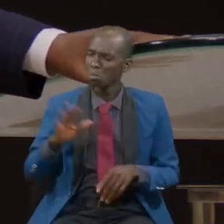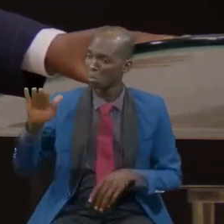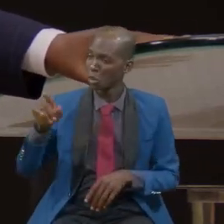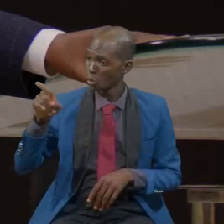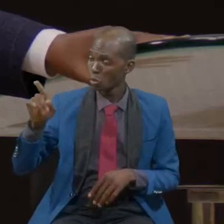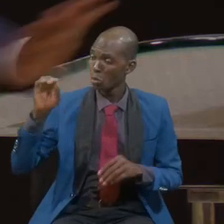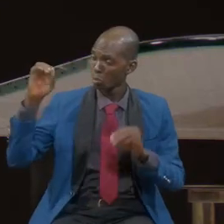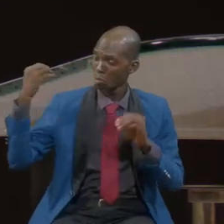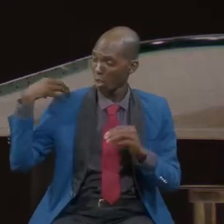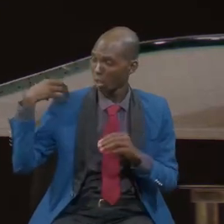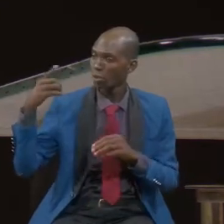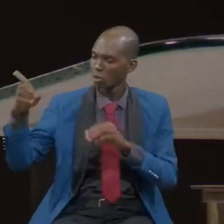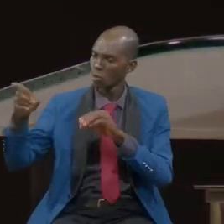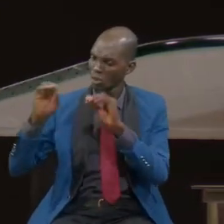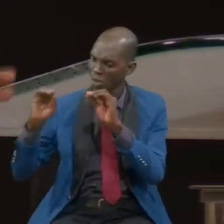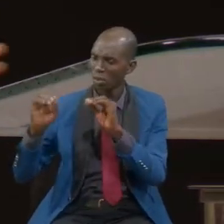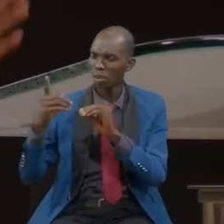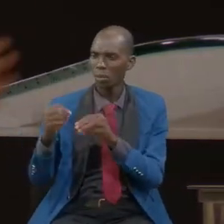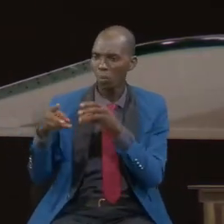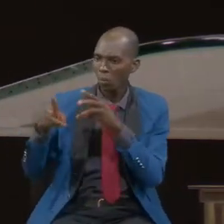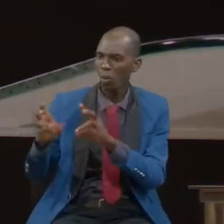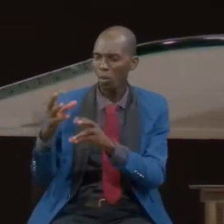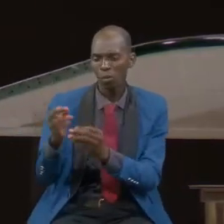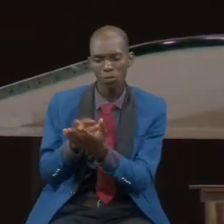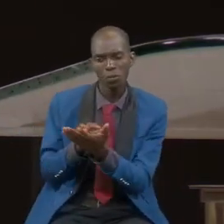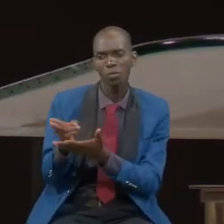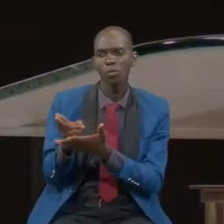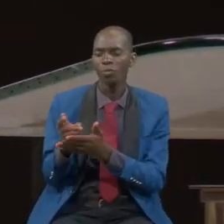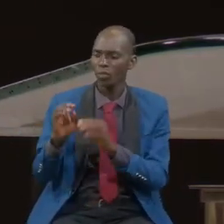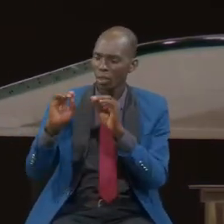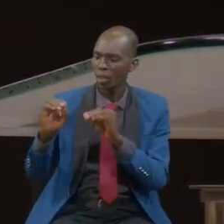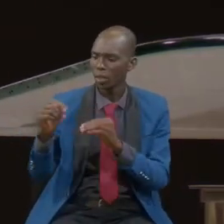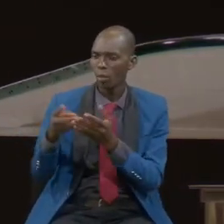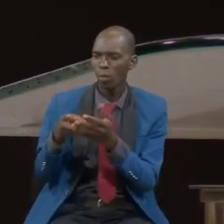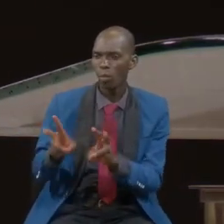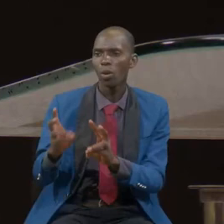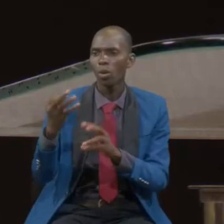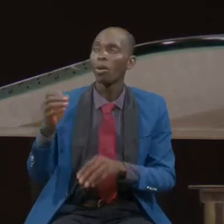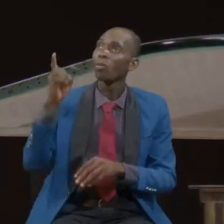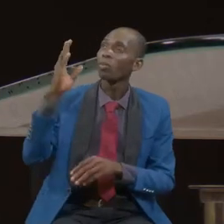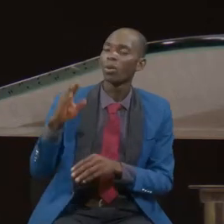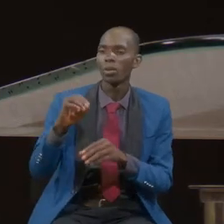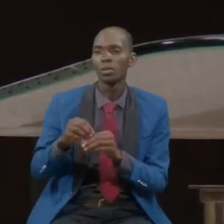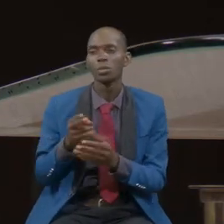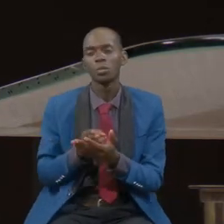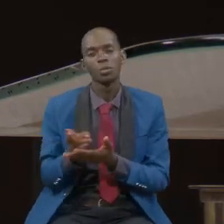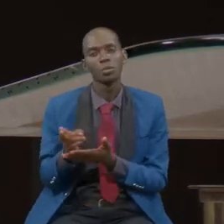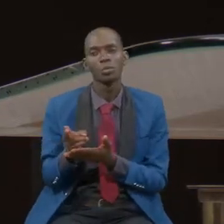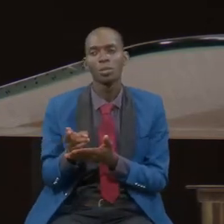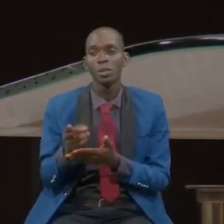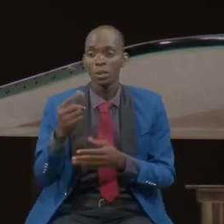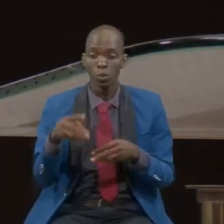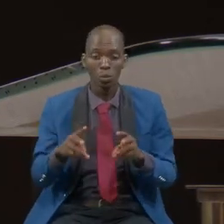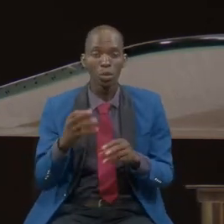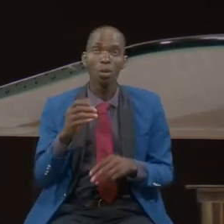enseignes la voix de Dieu selon la vérité tu enseignes la voix de Dieu selon la la vérité la voix de